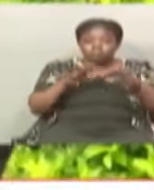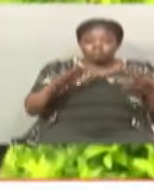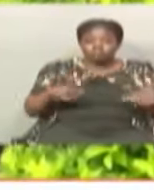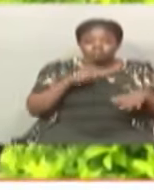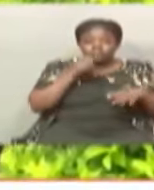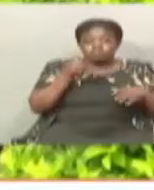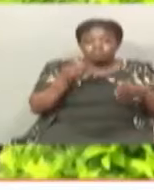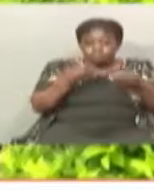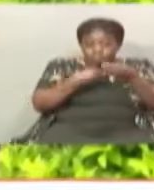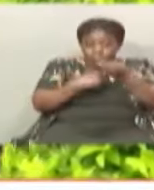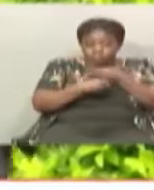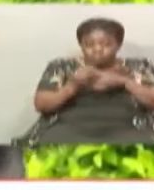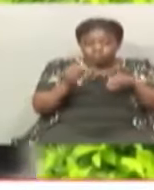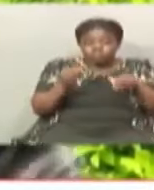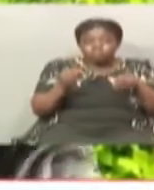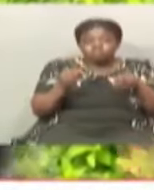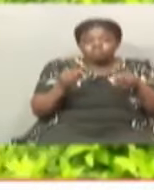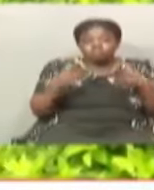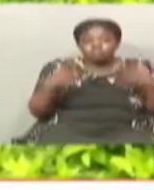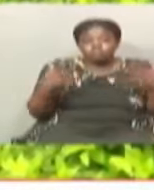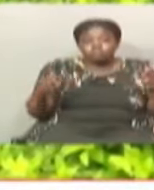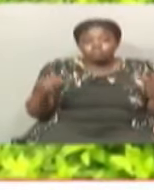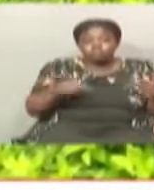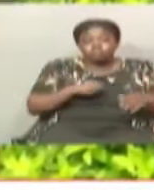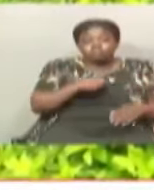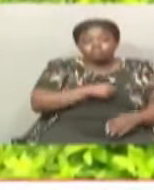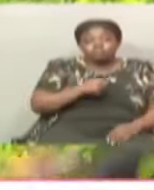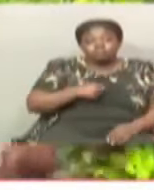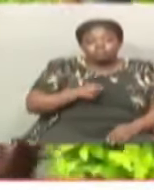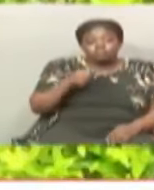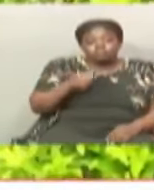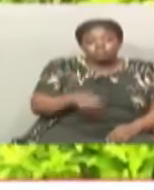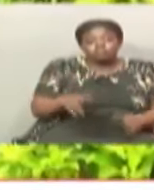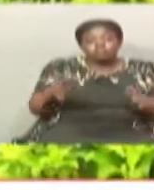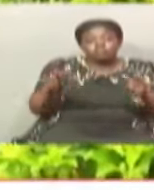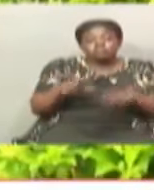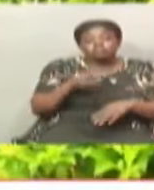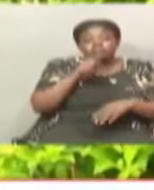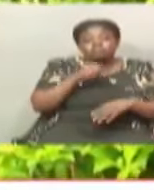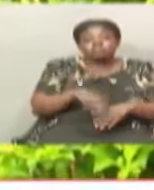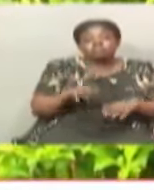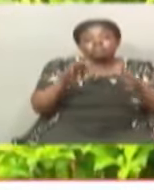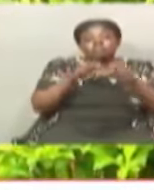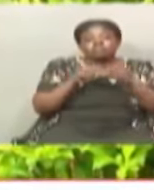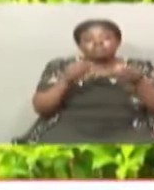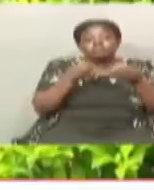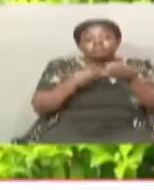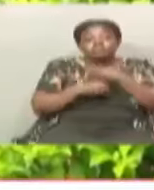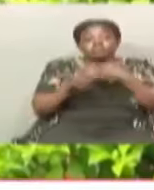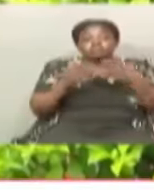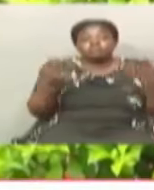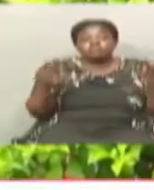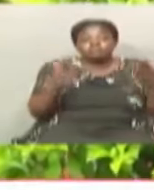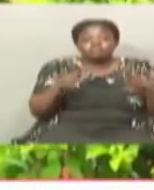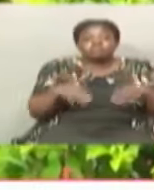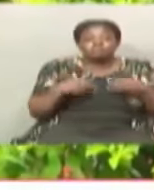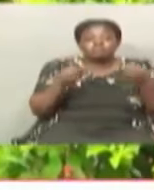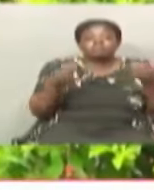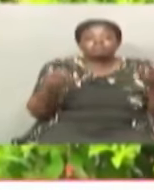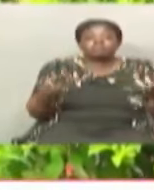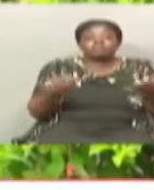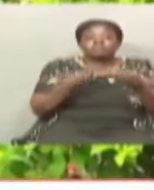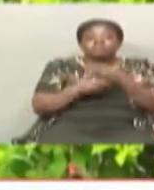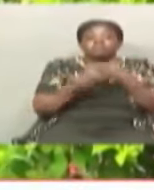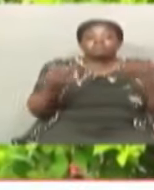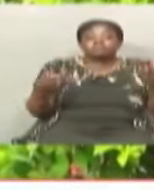kitunze ne maama wange agenze okufa nga taata ali mu maka guno naye n'atunda we baamuwa kati ntunzewo